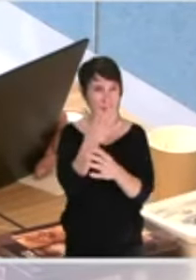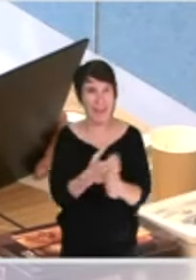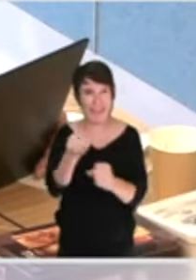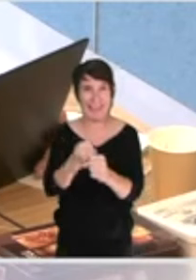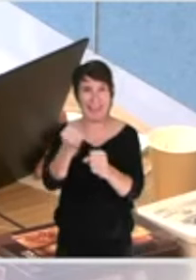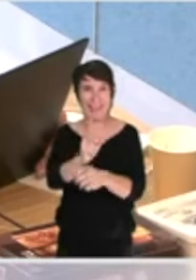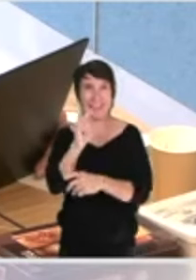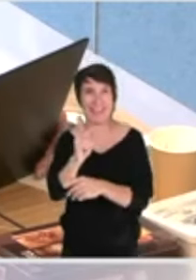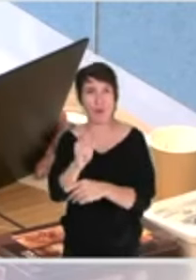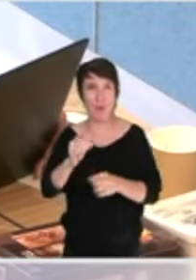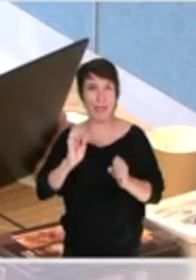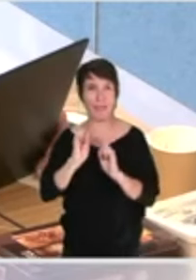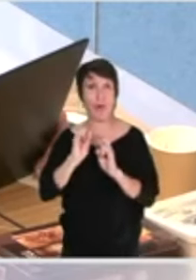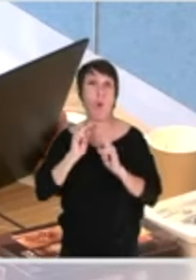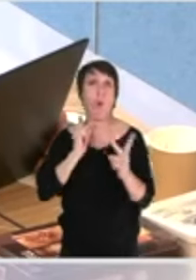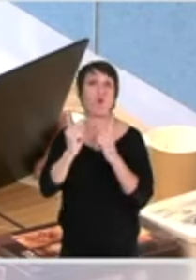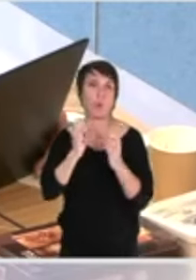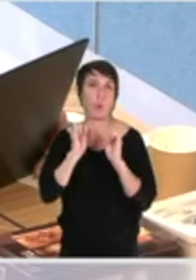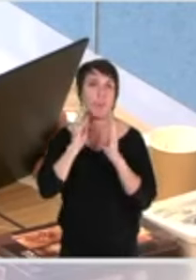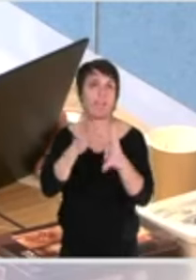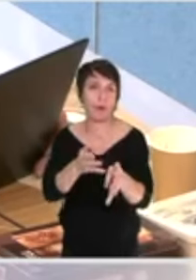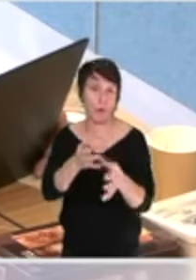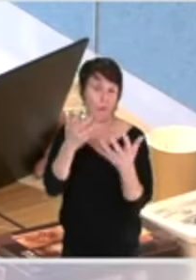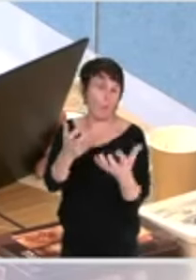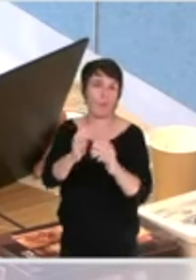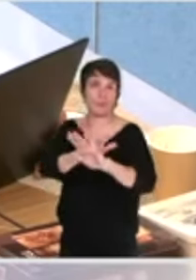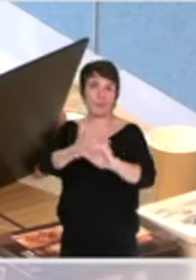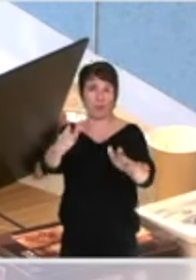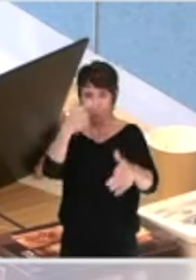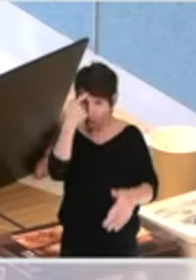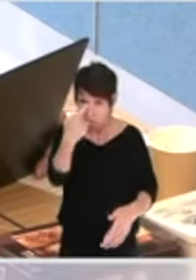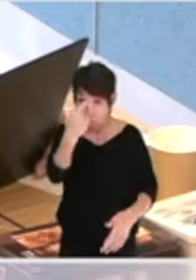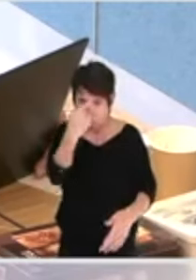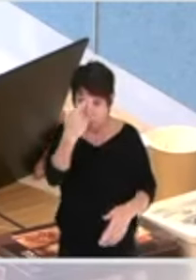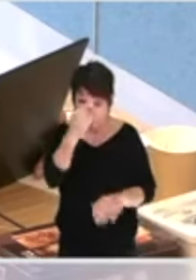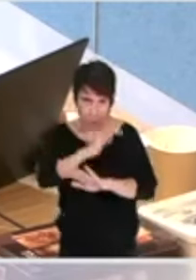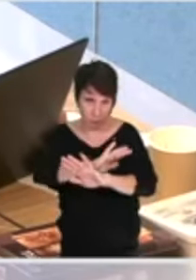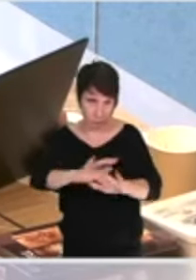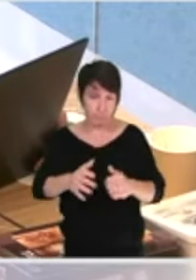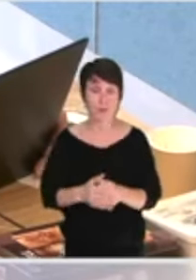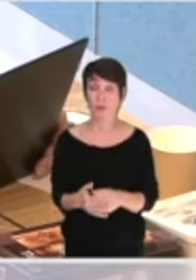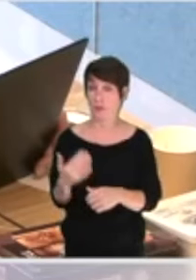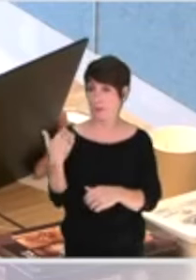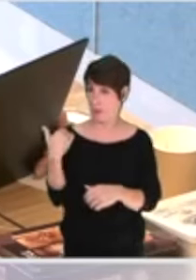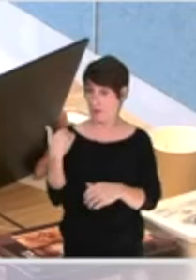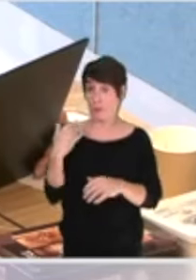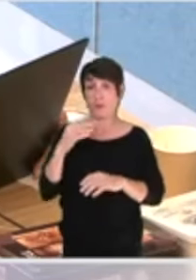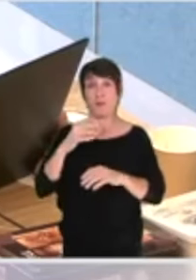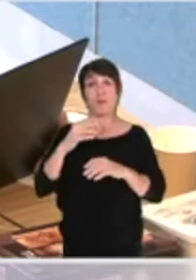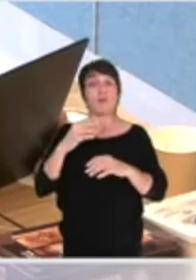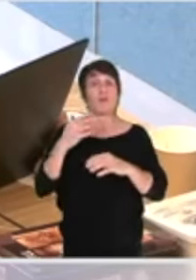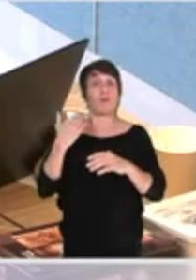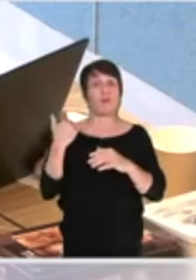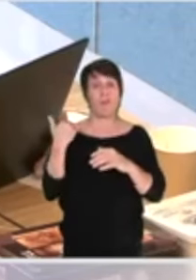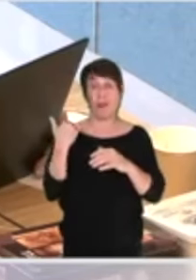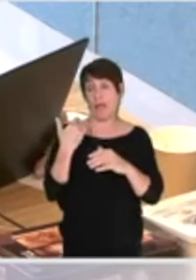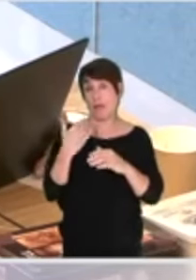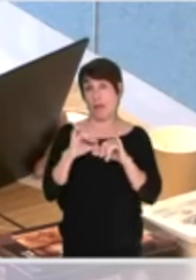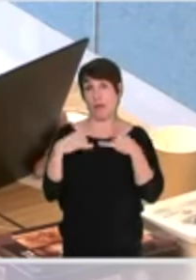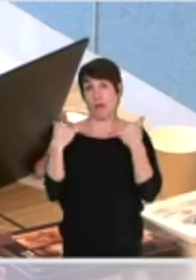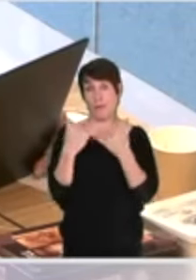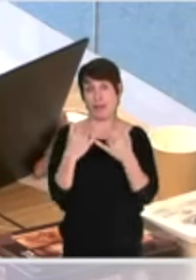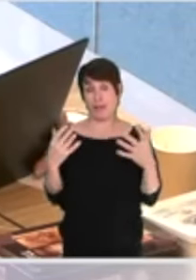aurez construit. Le 3 avril dernier, une réunion intitulée Phase 3 de la